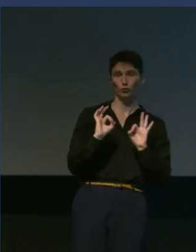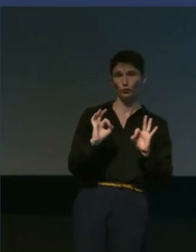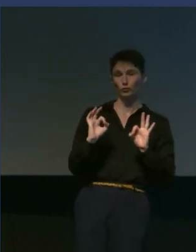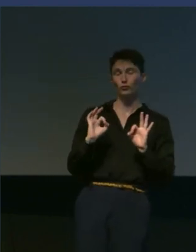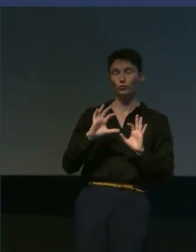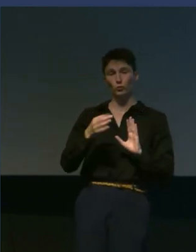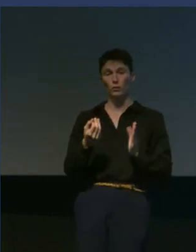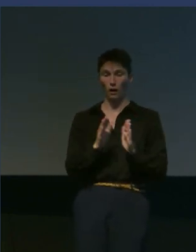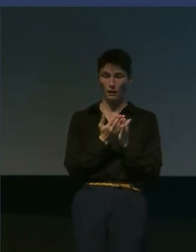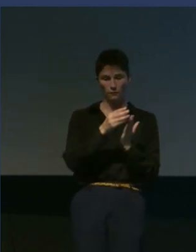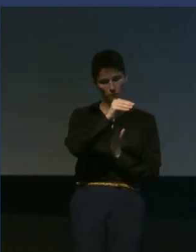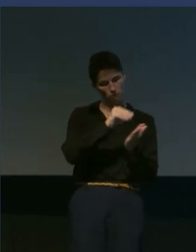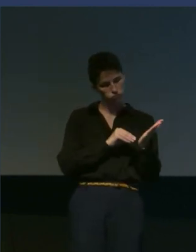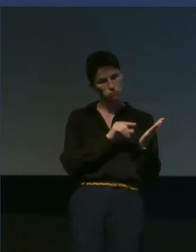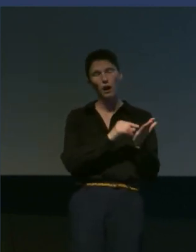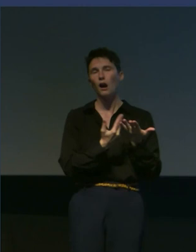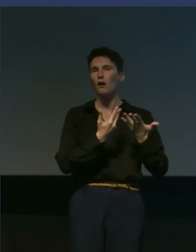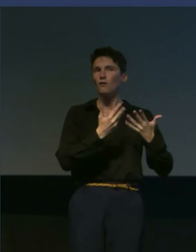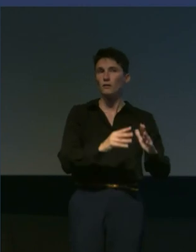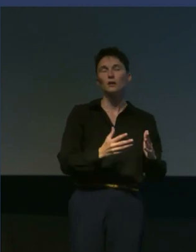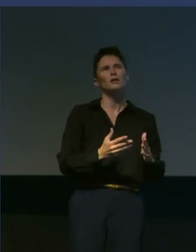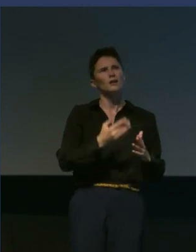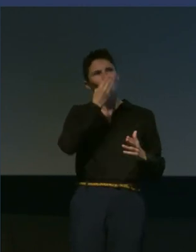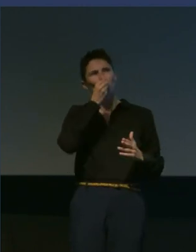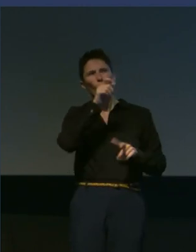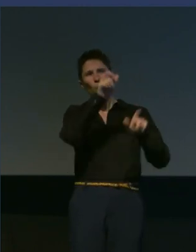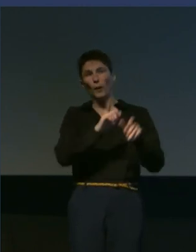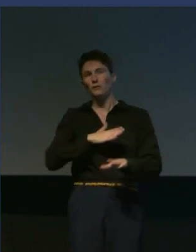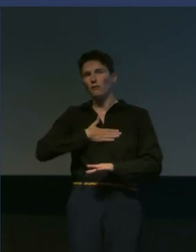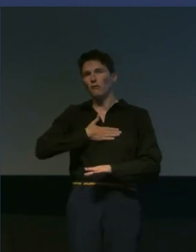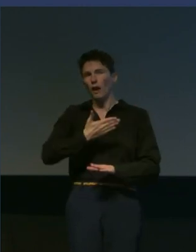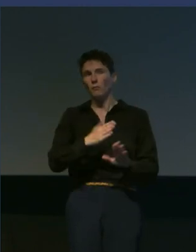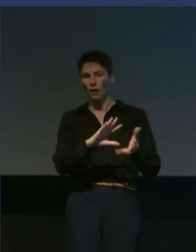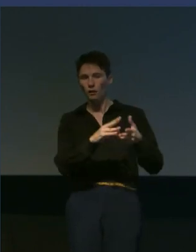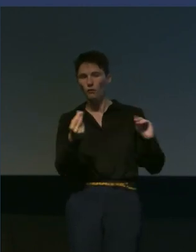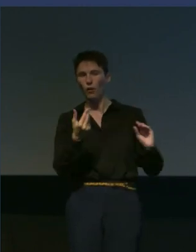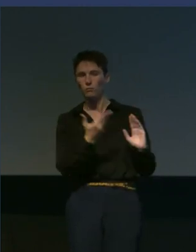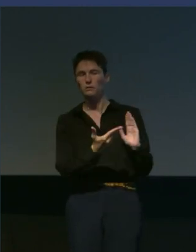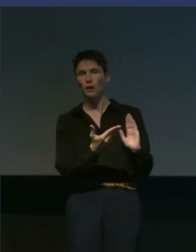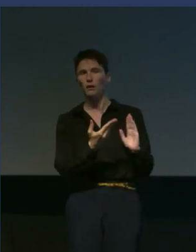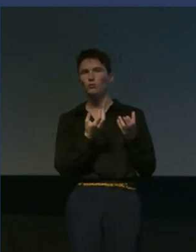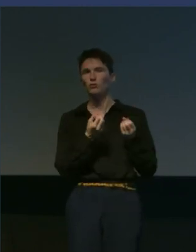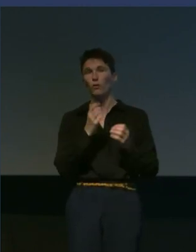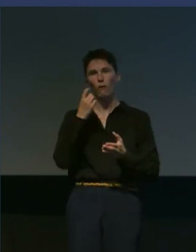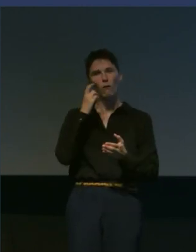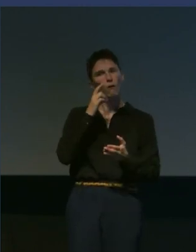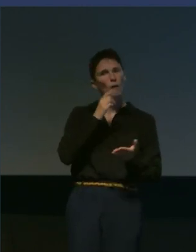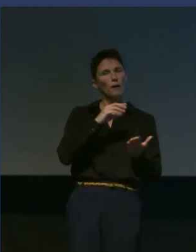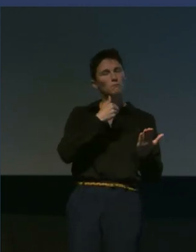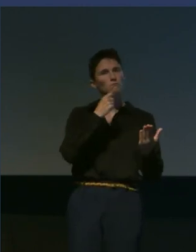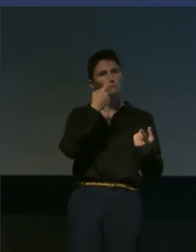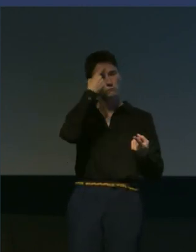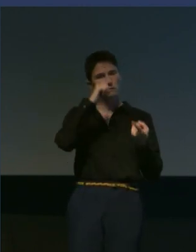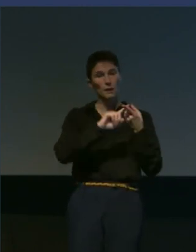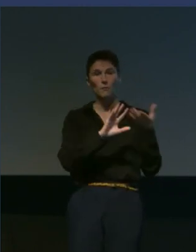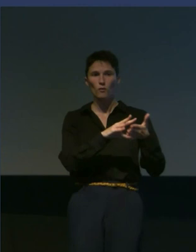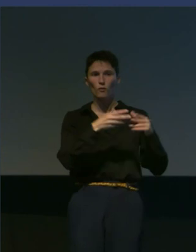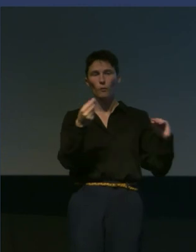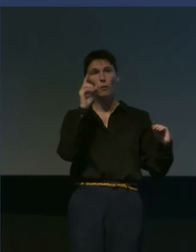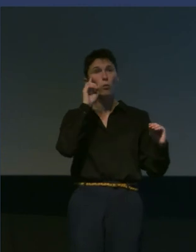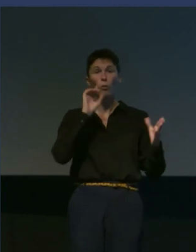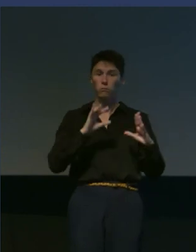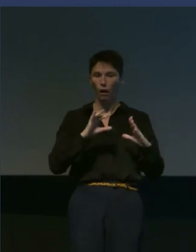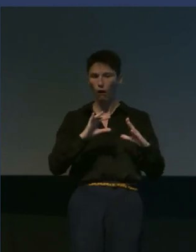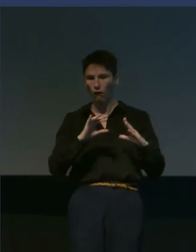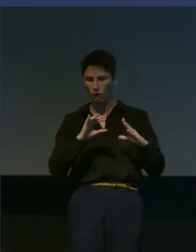puis quand on a vu surtout le format qui est loin, c'était surtout des remarques sur le format que nous avons fait, non seulement parce que les films, des